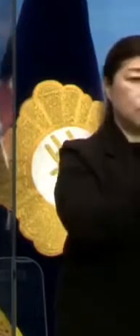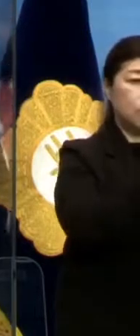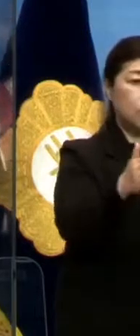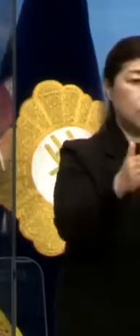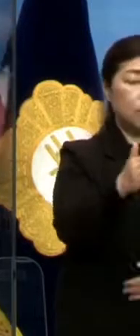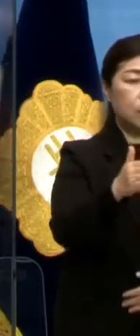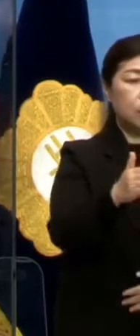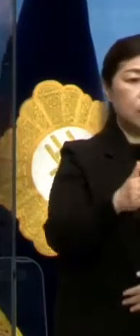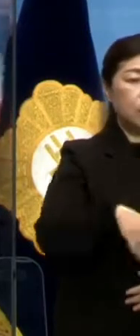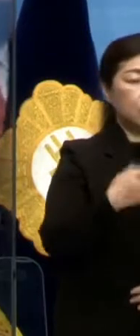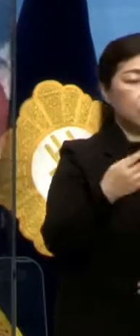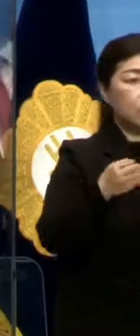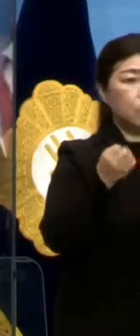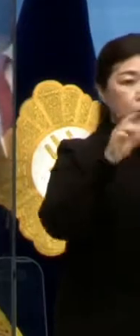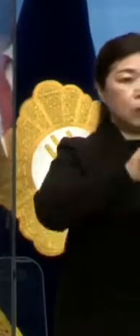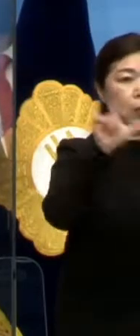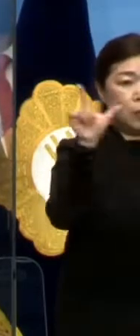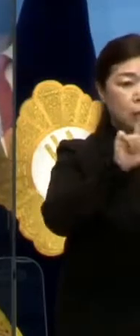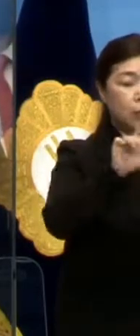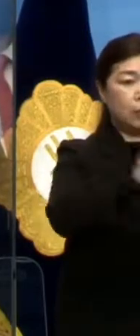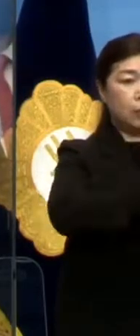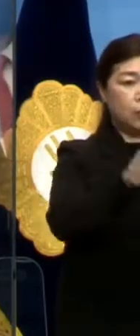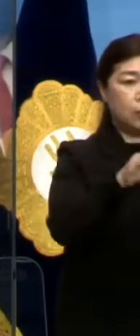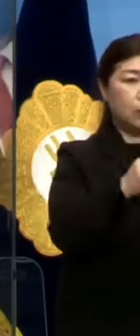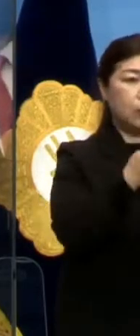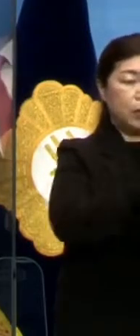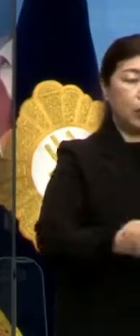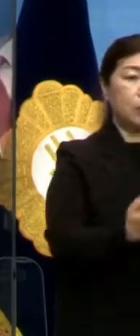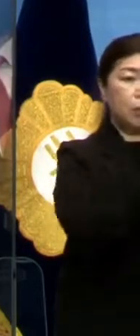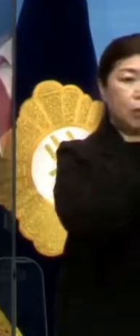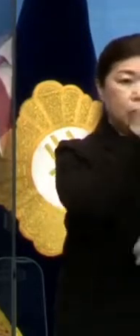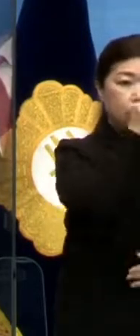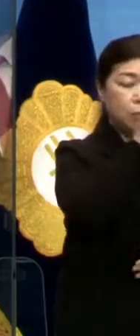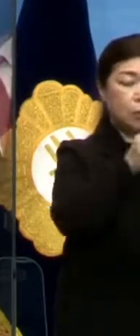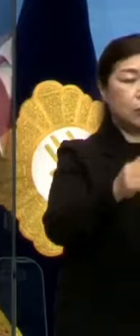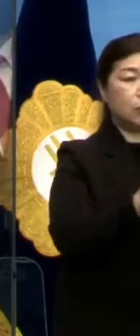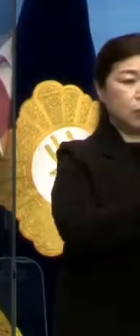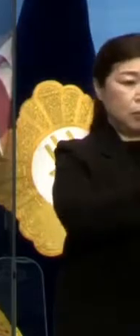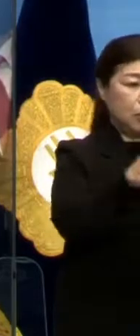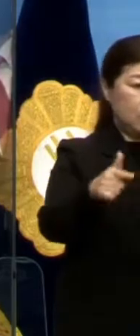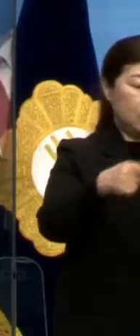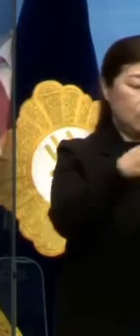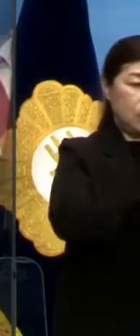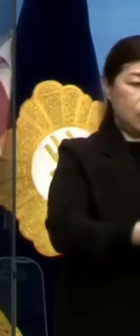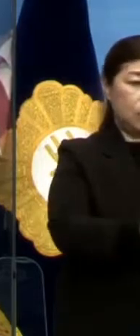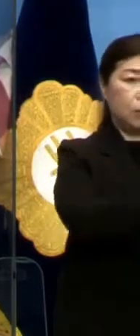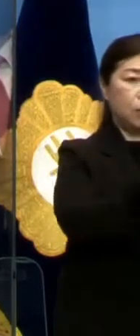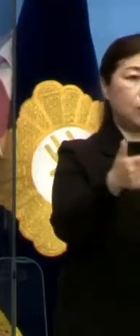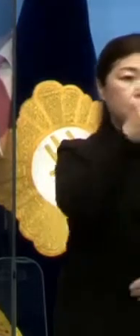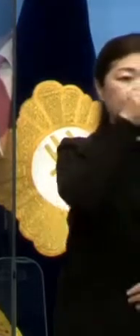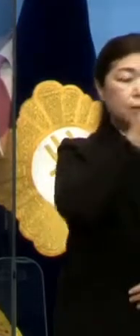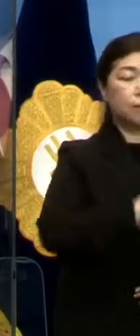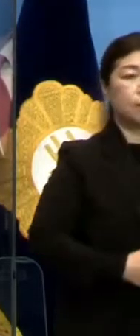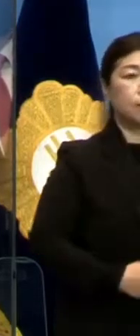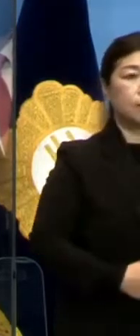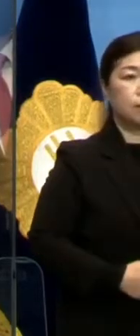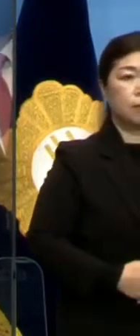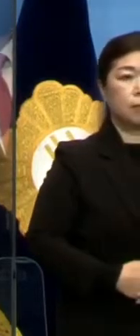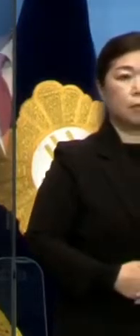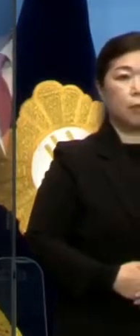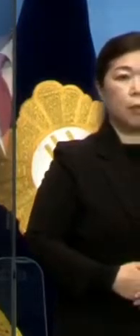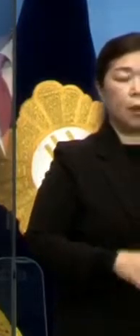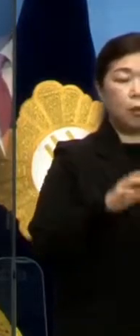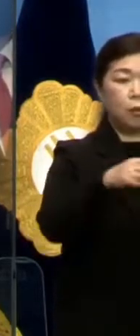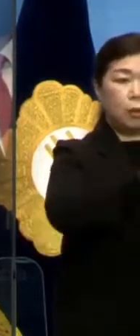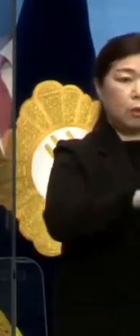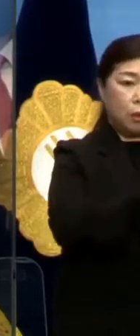코로나19의 이상기후로 인한 자연재해까지 우리 농어촌에는 커다란 상처가 남았습니다.